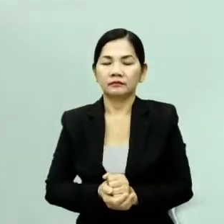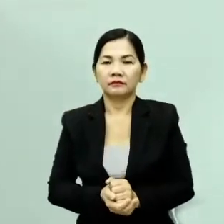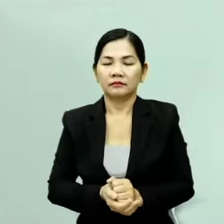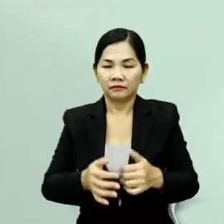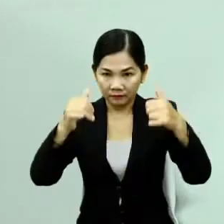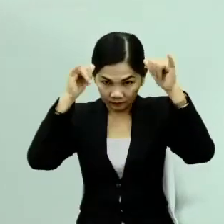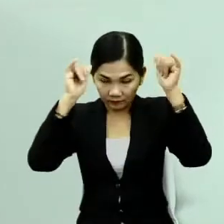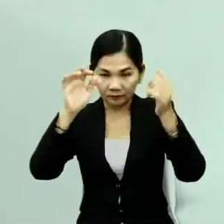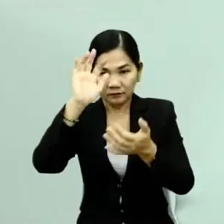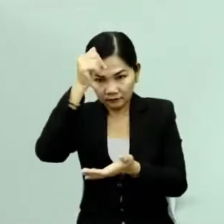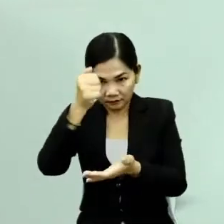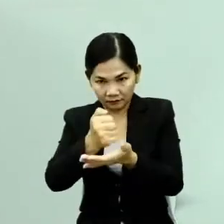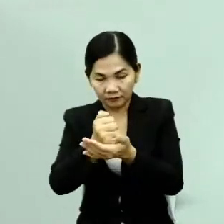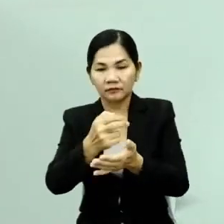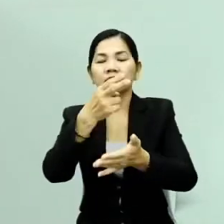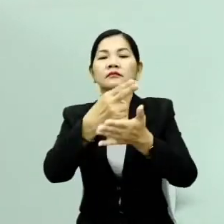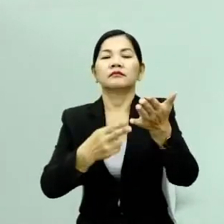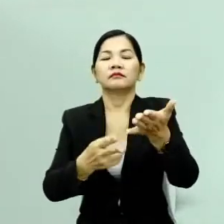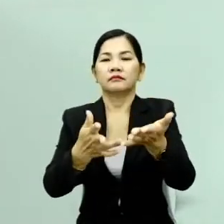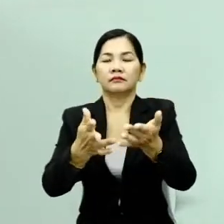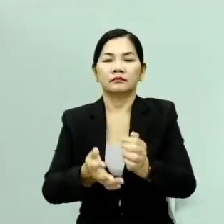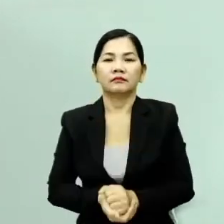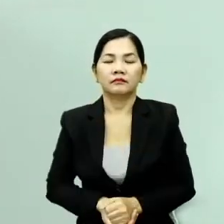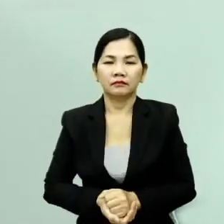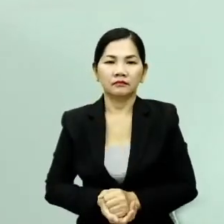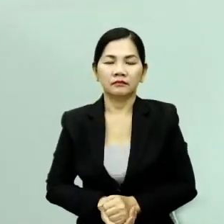cô nâng miên bà giàu cho vậy khá tế